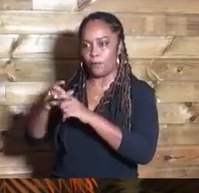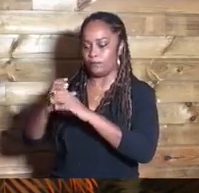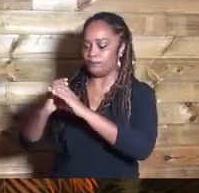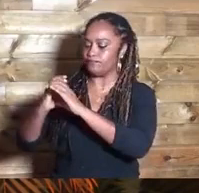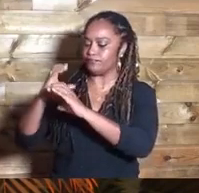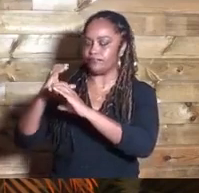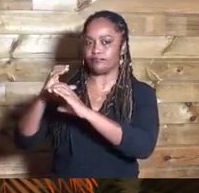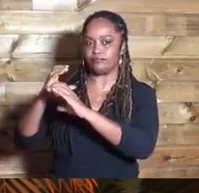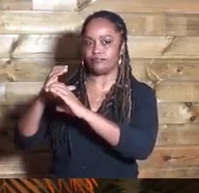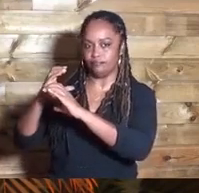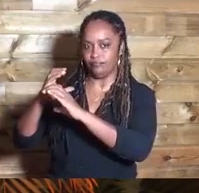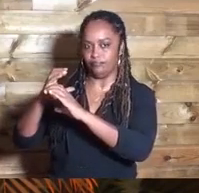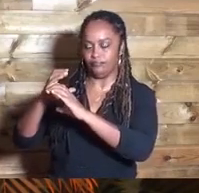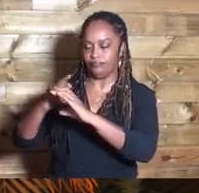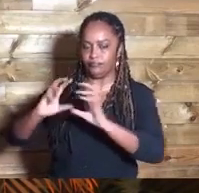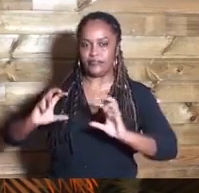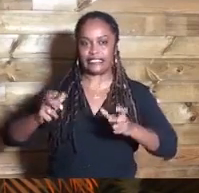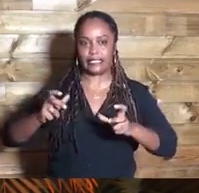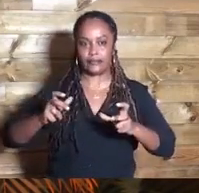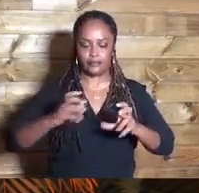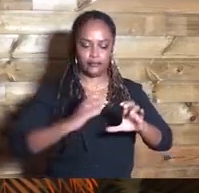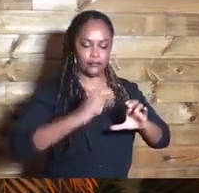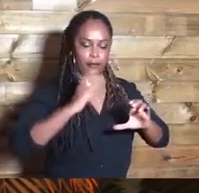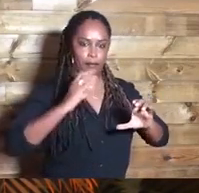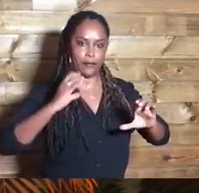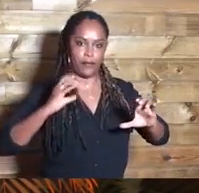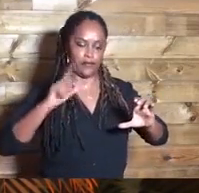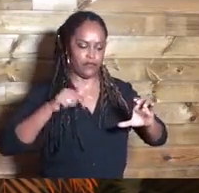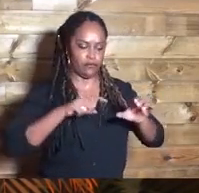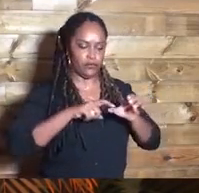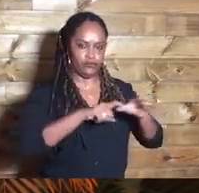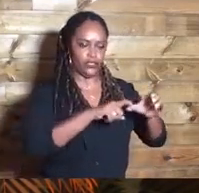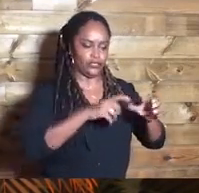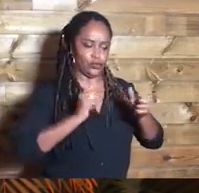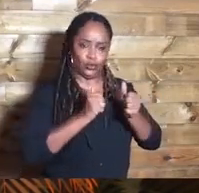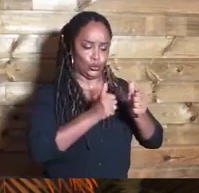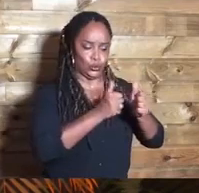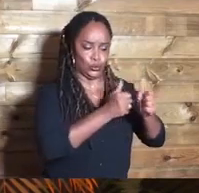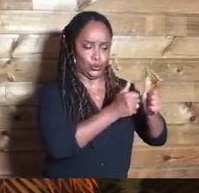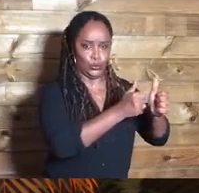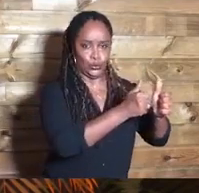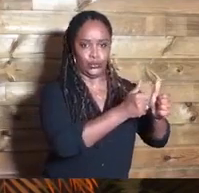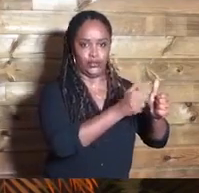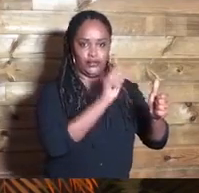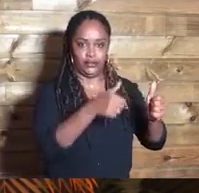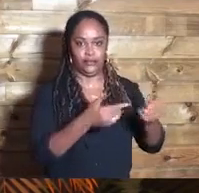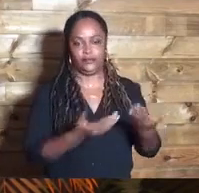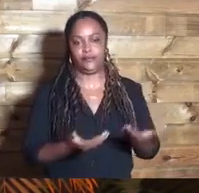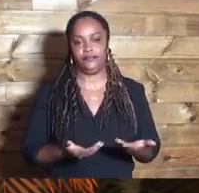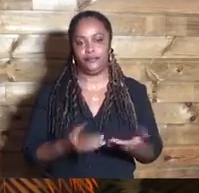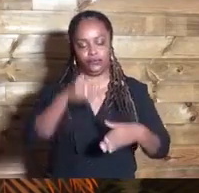culturel, fort, afin de résister et de survivre aux dures conditions historiques, sociales et